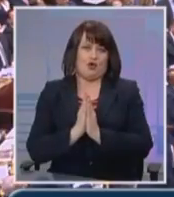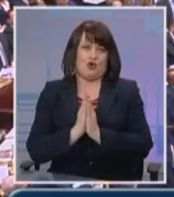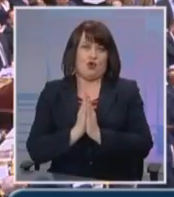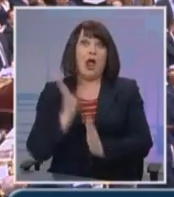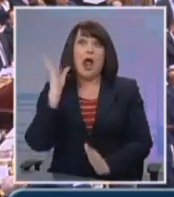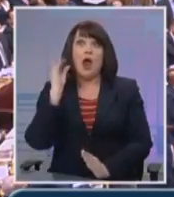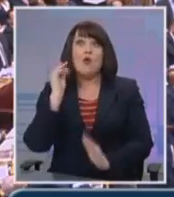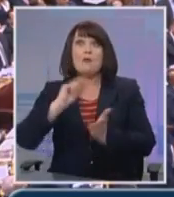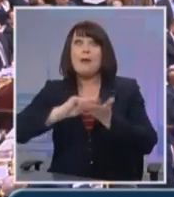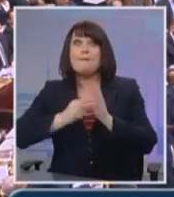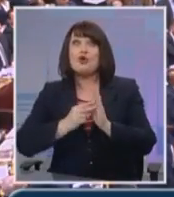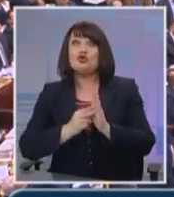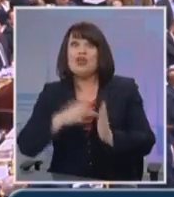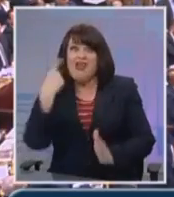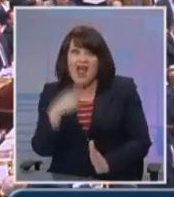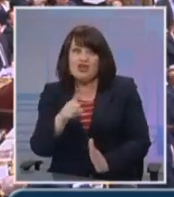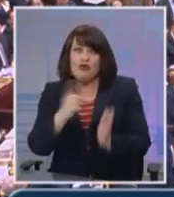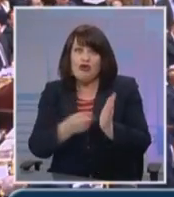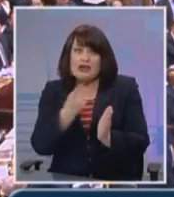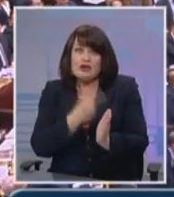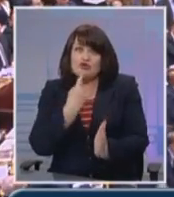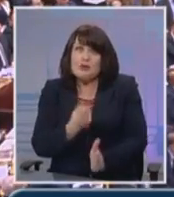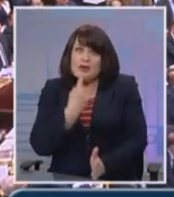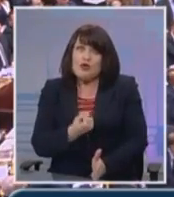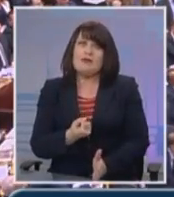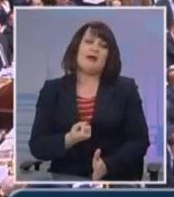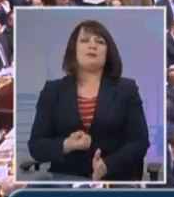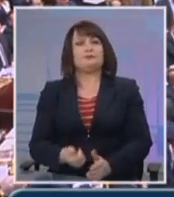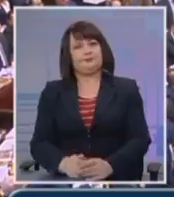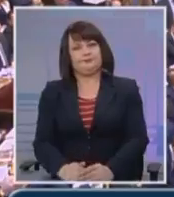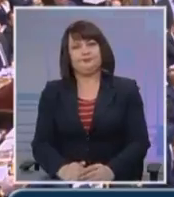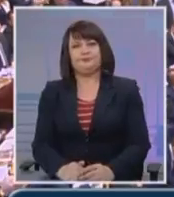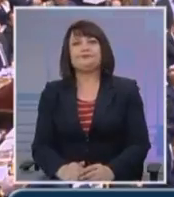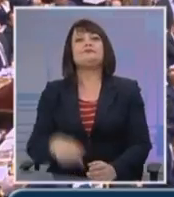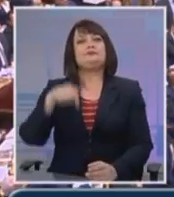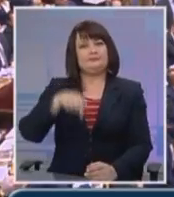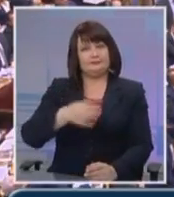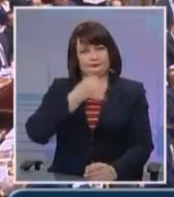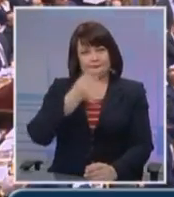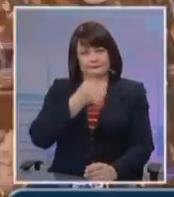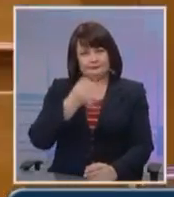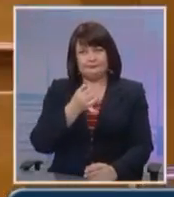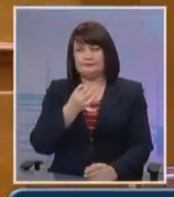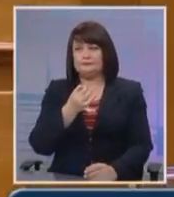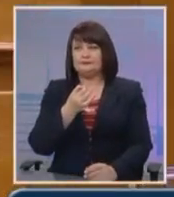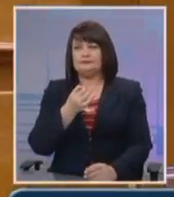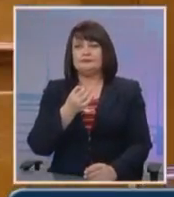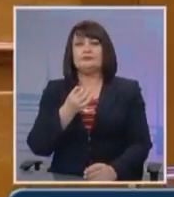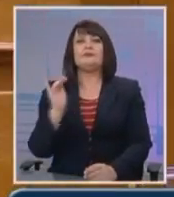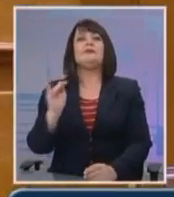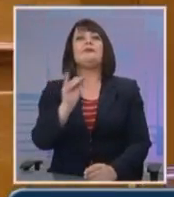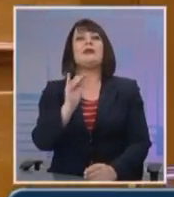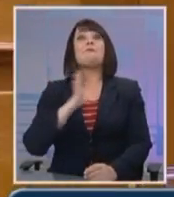Ακούμε με προσοχή, το είπαμε 100 φορές προς Θεού, κύριε Πρόεδρε. Γι' αυτό και σήμερα θα μιλήσω πρώτα απ' όλα στις Ελληνίδες και στους Έλληνες που